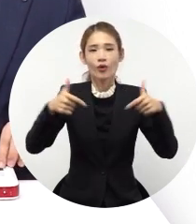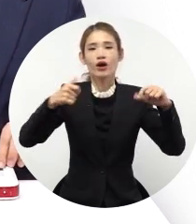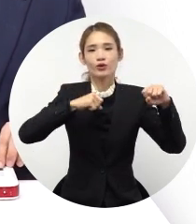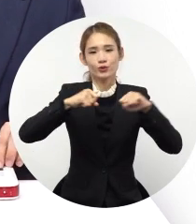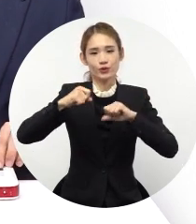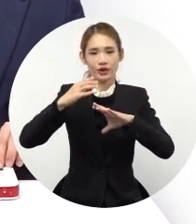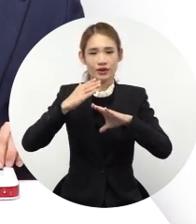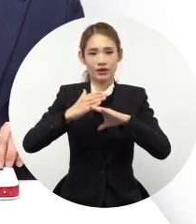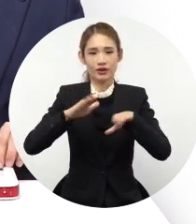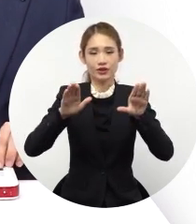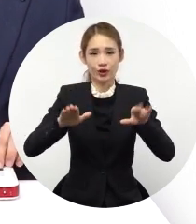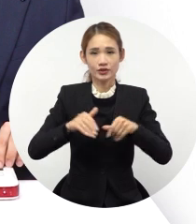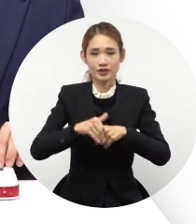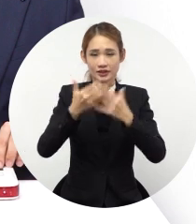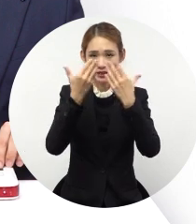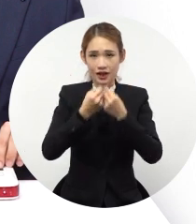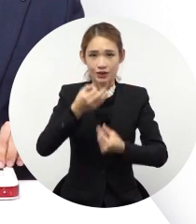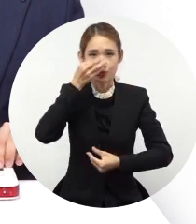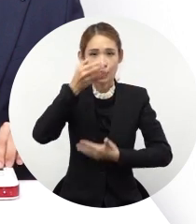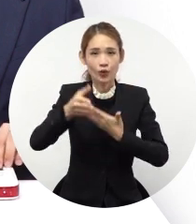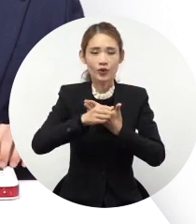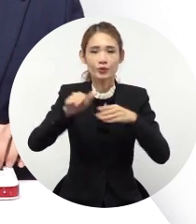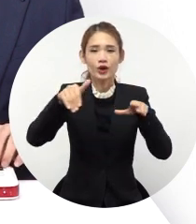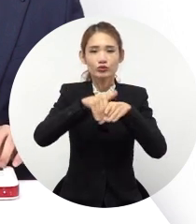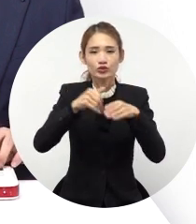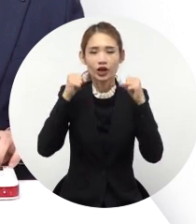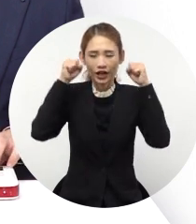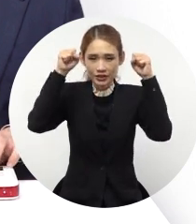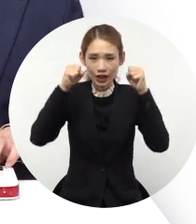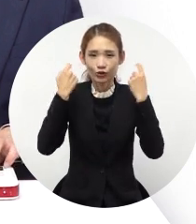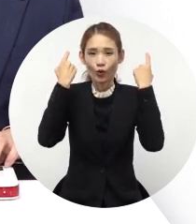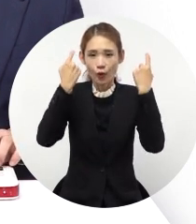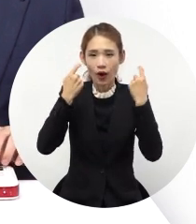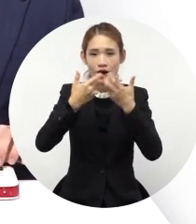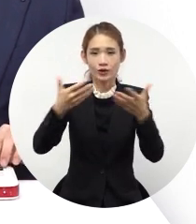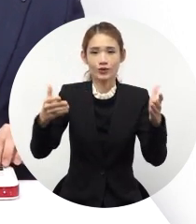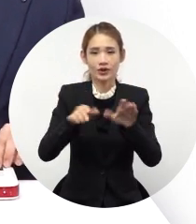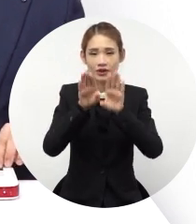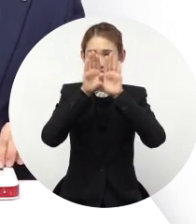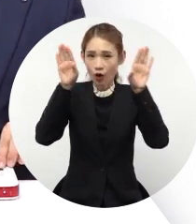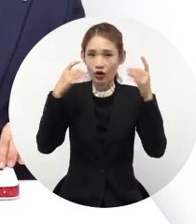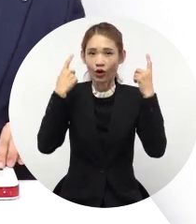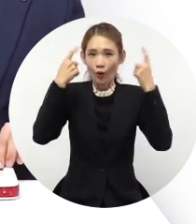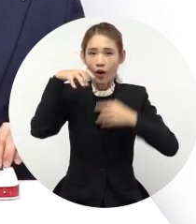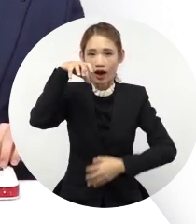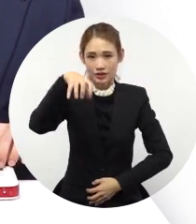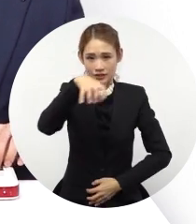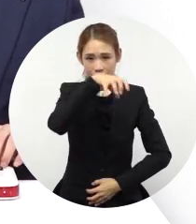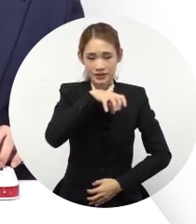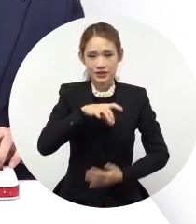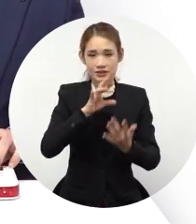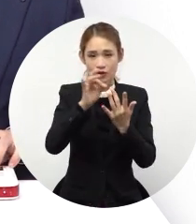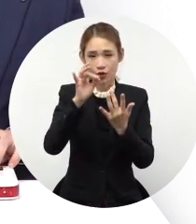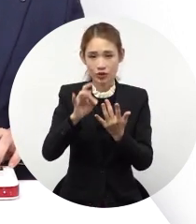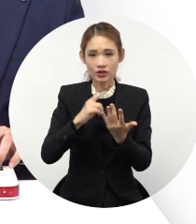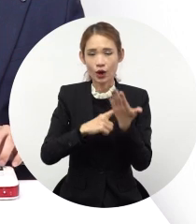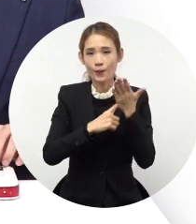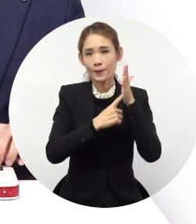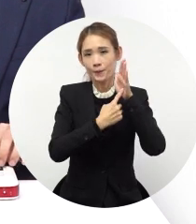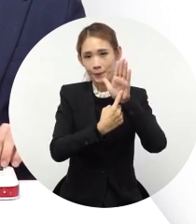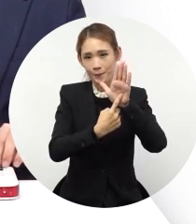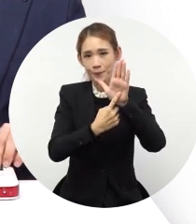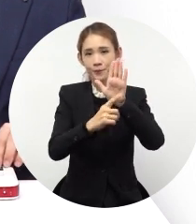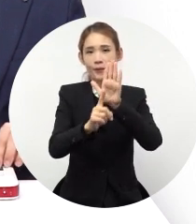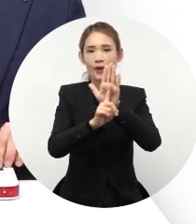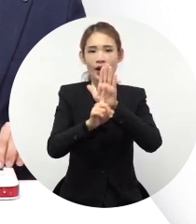있습니다. 현재 사례를 말씀드리면 문화체육관광부에서는 열린 관광지를 선정해서 발표하고